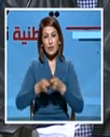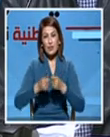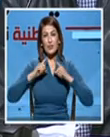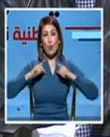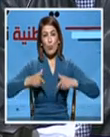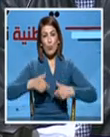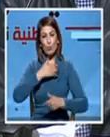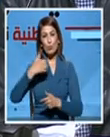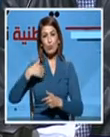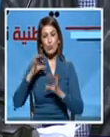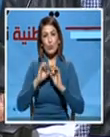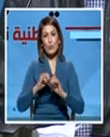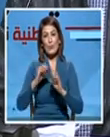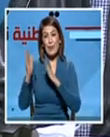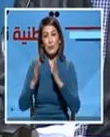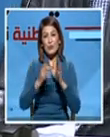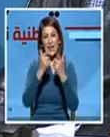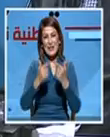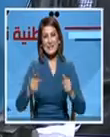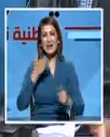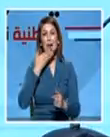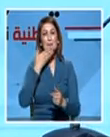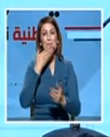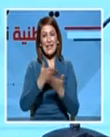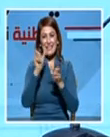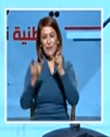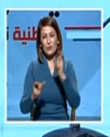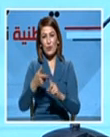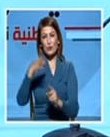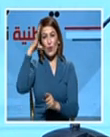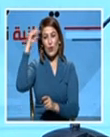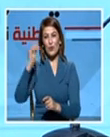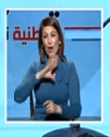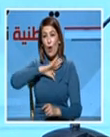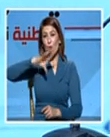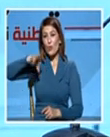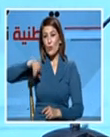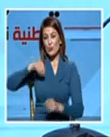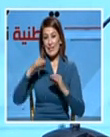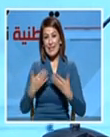بتوزيعهم على كامل المستشفيات. يعطيكم الصحه. شكرا جزيلا لك دكتور الياس بوعجيله. هكا وصلنا الى نهايه